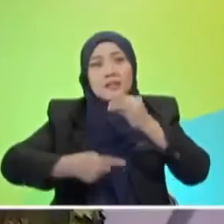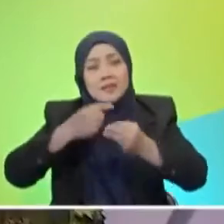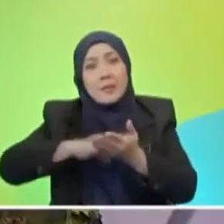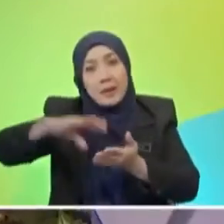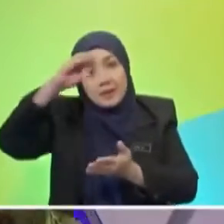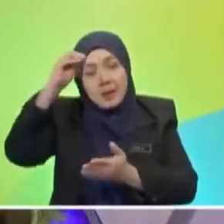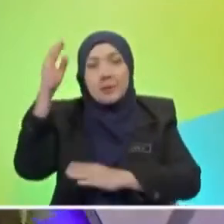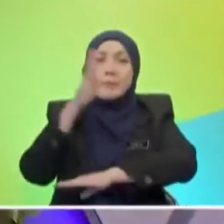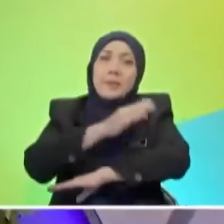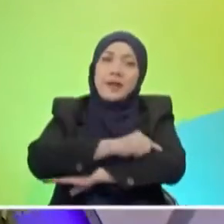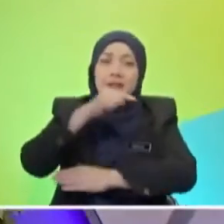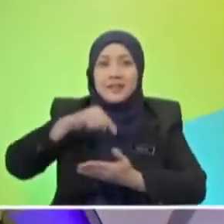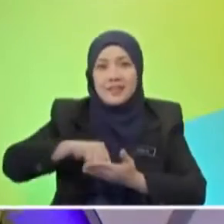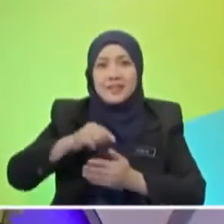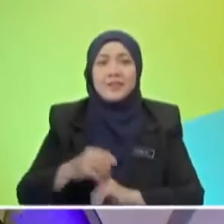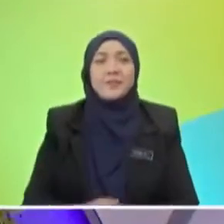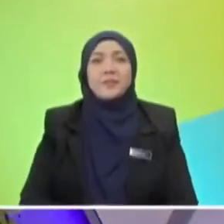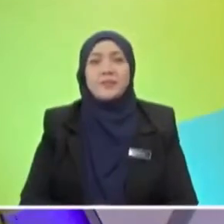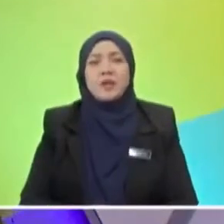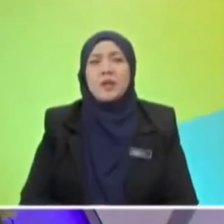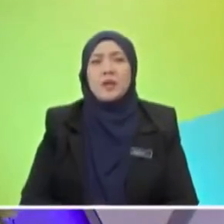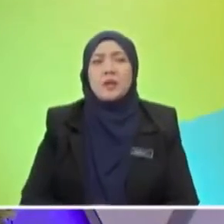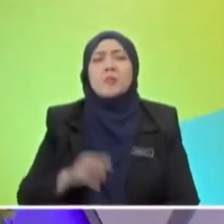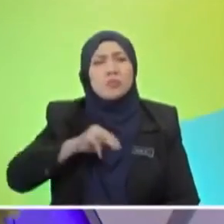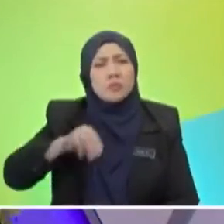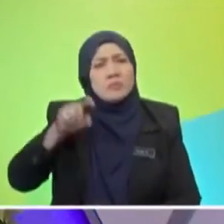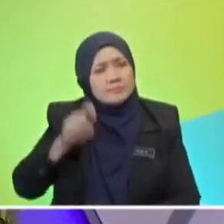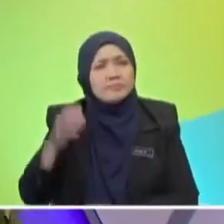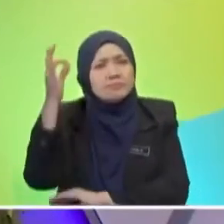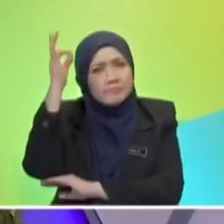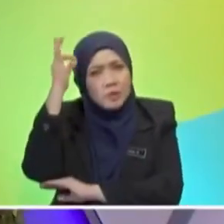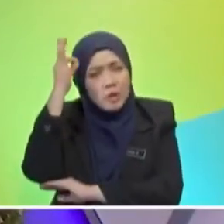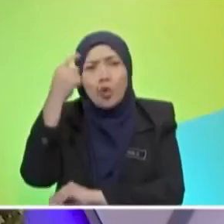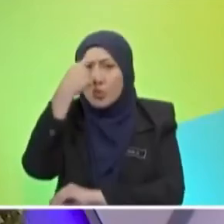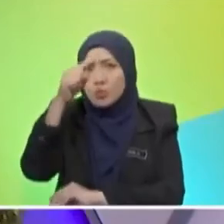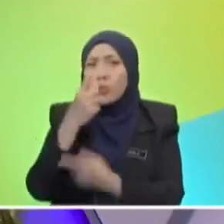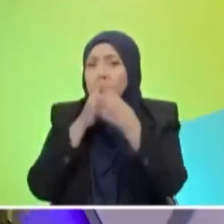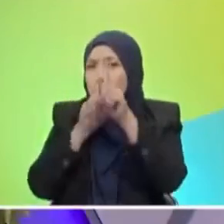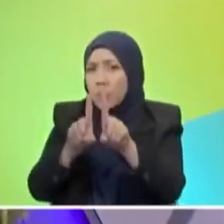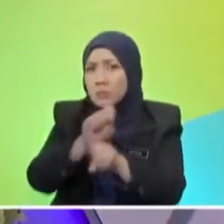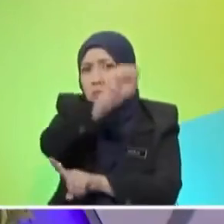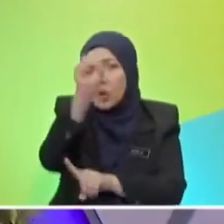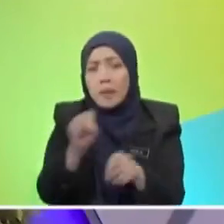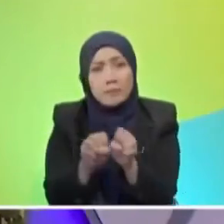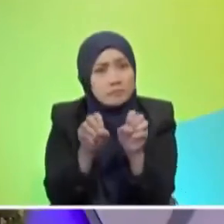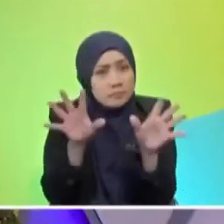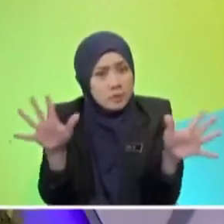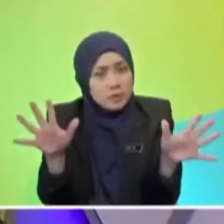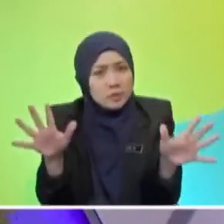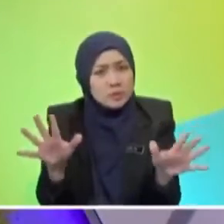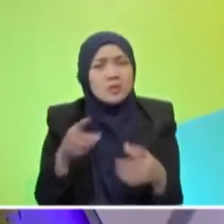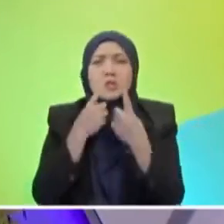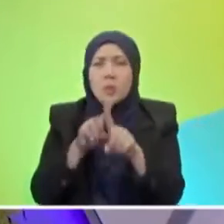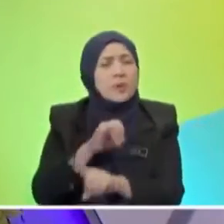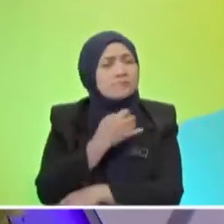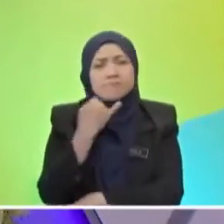ini. Sebenarnya hari ini, murid-murid perlu berfikir untuk menjawab soalan bercapah. Jadi jawapan itu tidak ada dalam